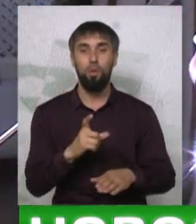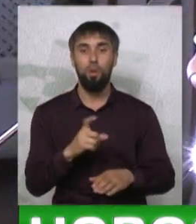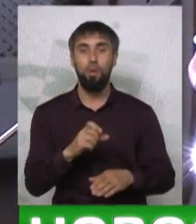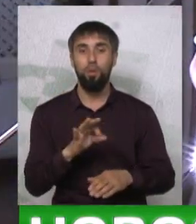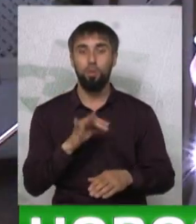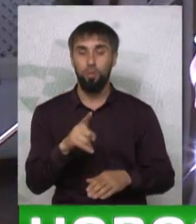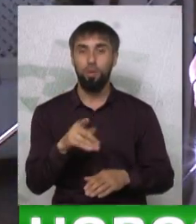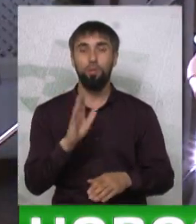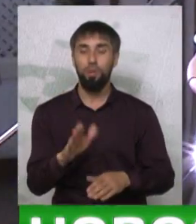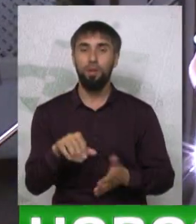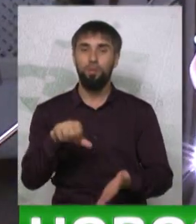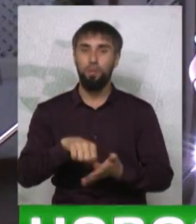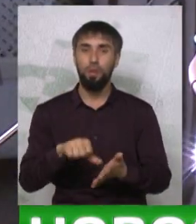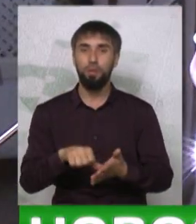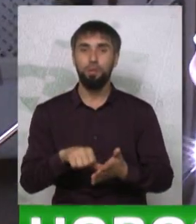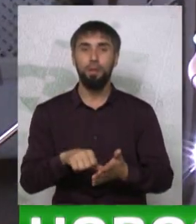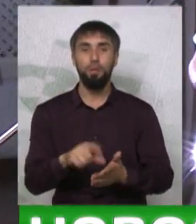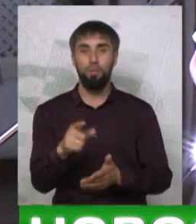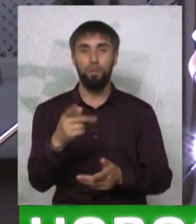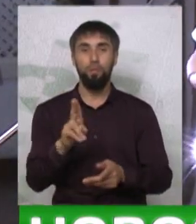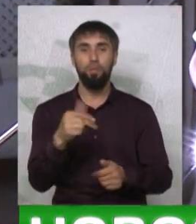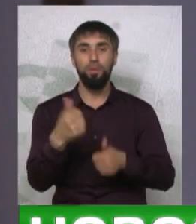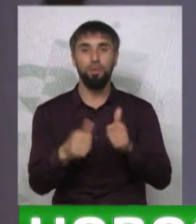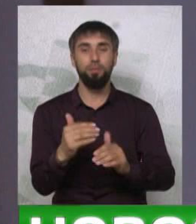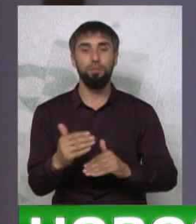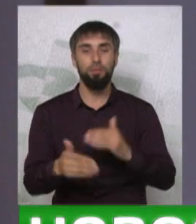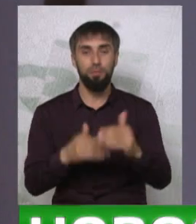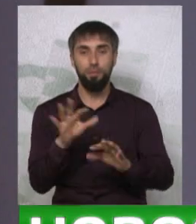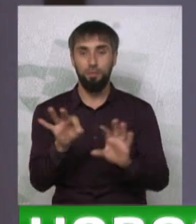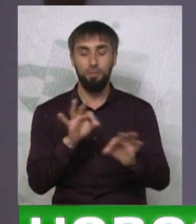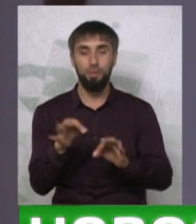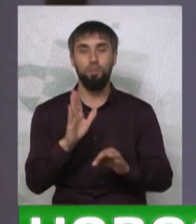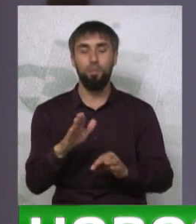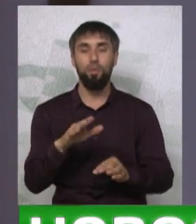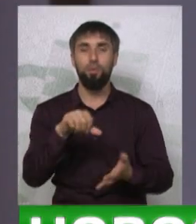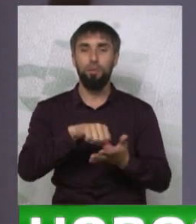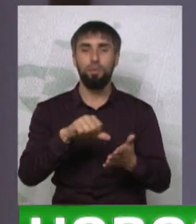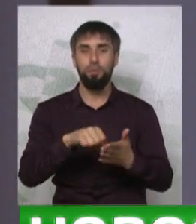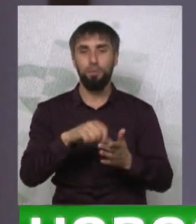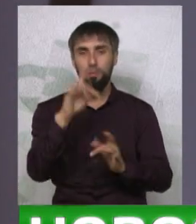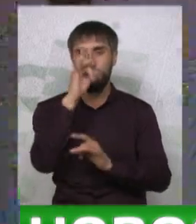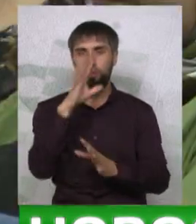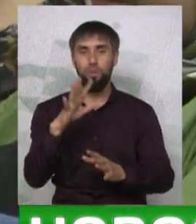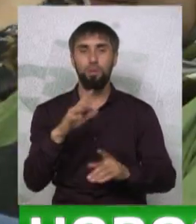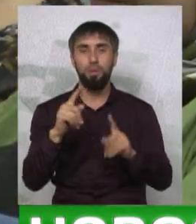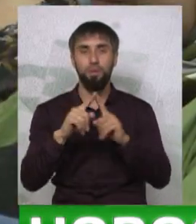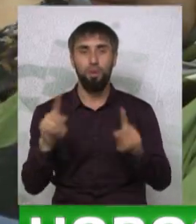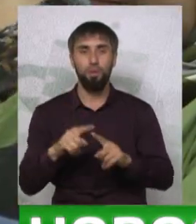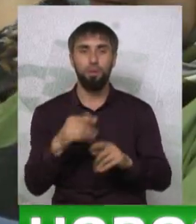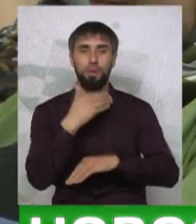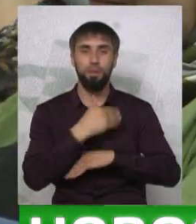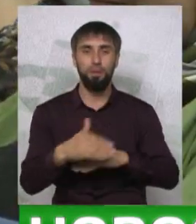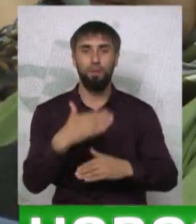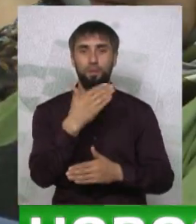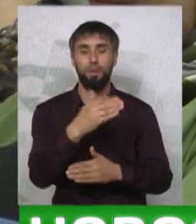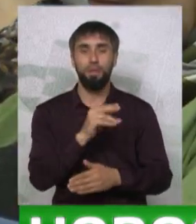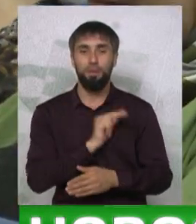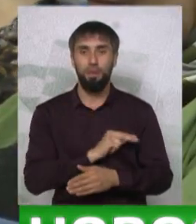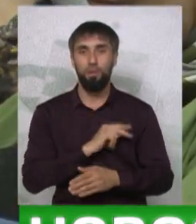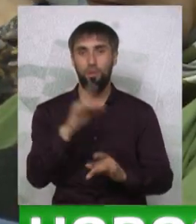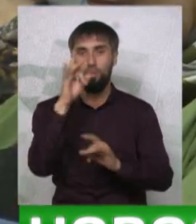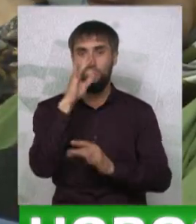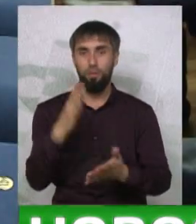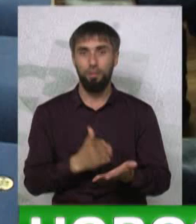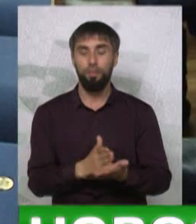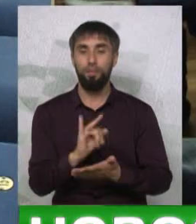рамках фестиваля будут выступать на гала-концерте с артистами, певцами, музыкантами и другими российскими и зарубежными деятелями